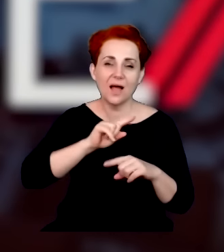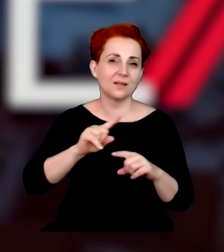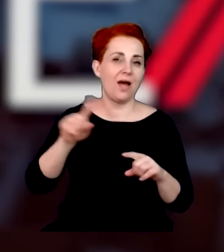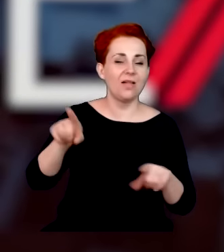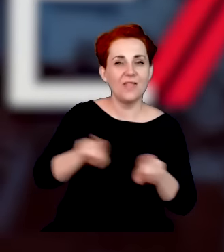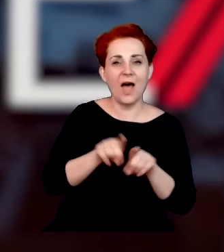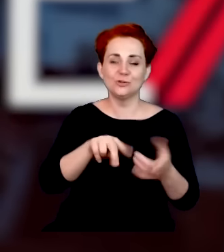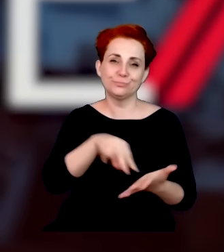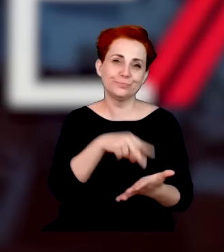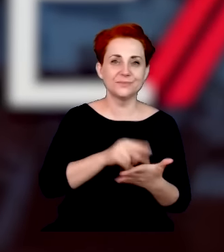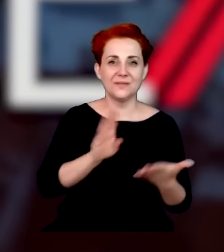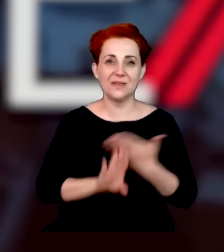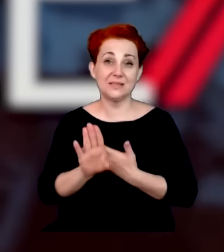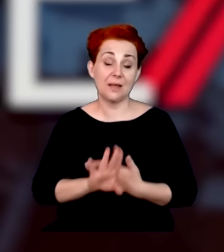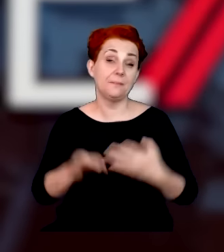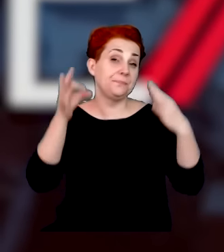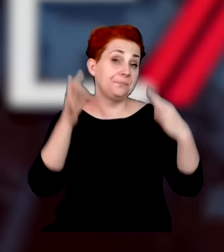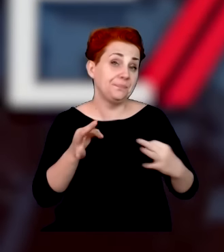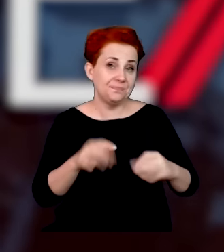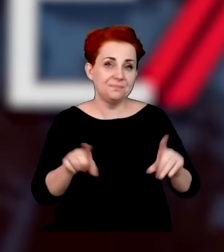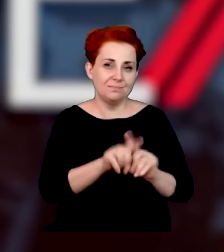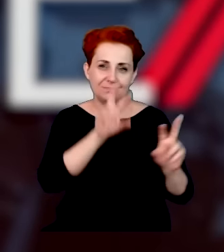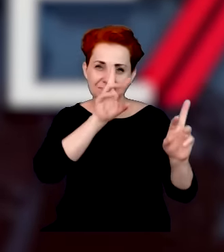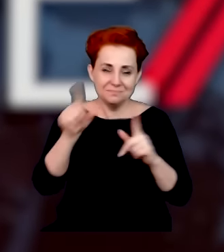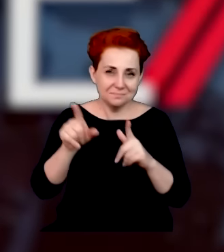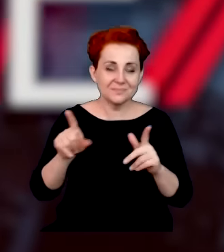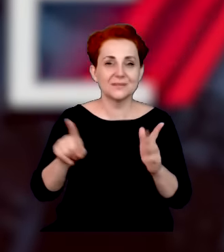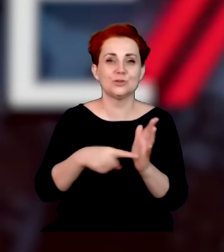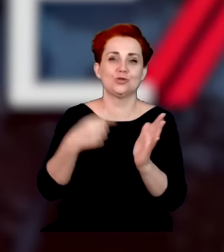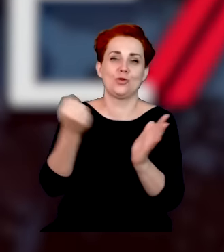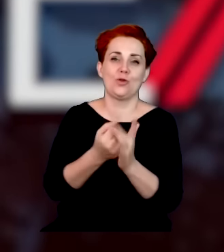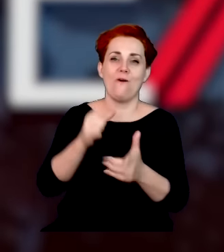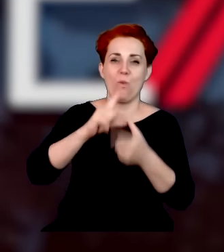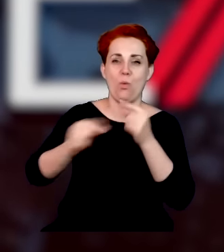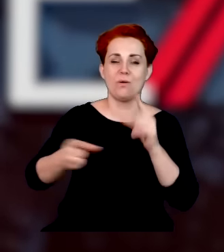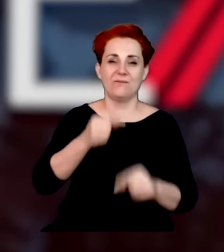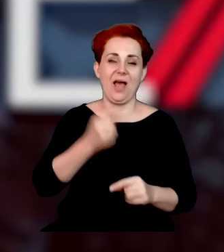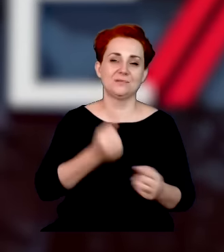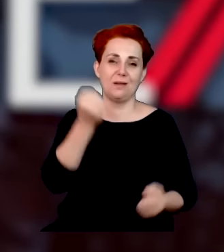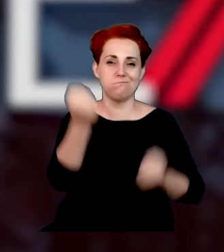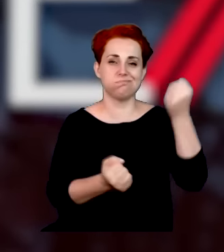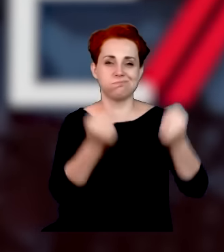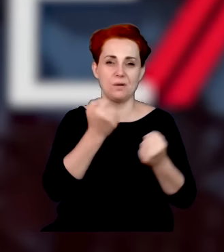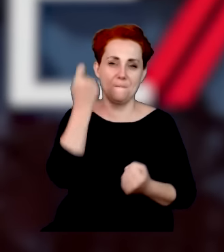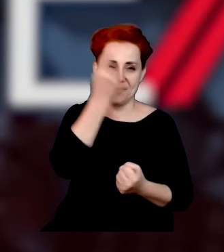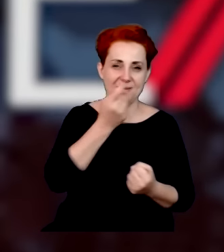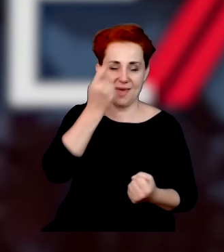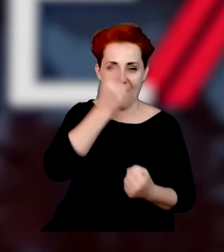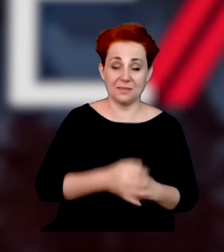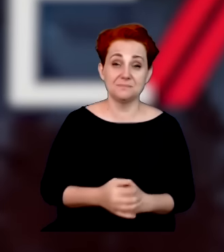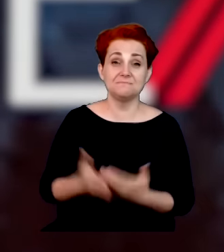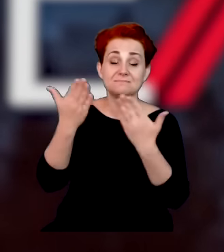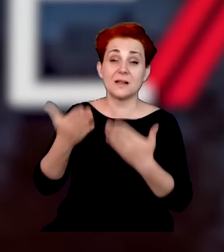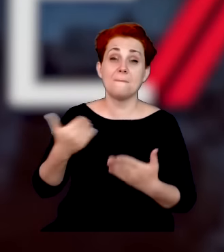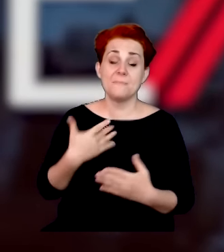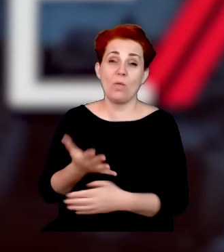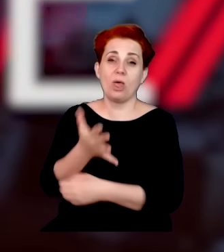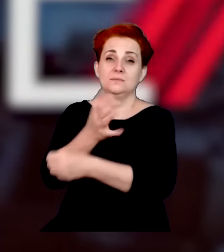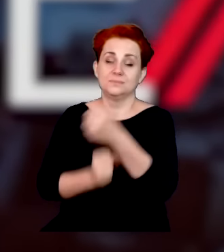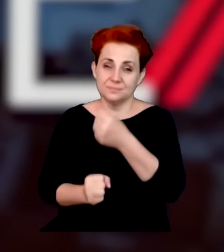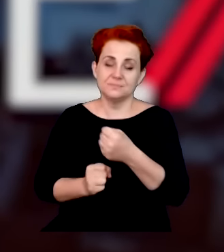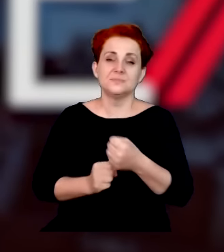estradowych, a teraz niestety będzie też kojarzony jako kolejny celebryta, który prowadził samochód pod wpływem alkoholu. Piosenkarz został zatrzymany przez policję i